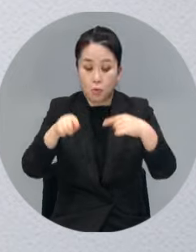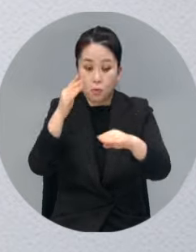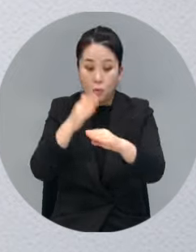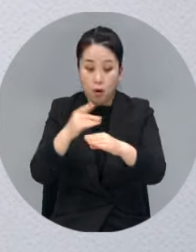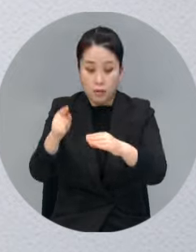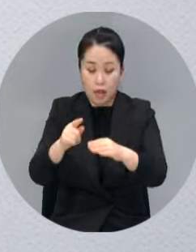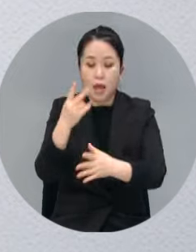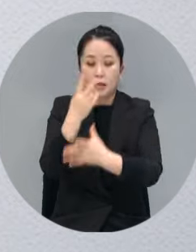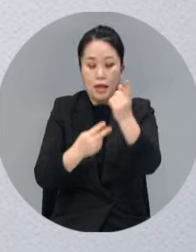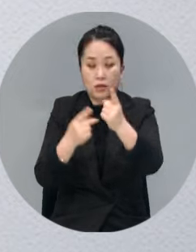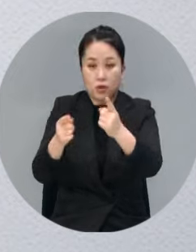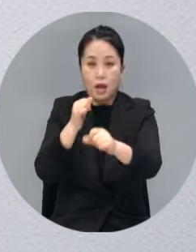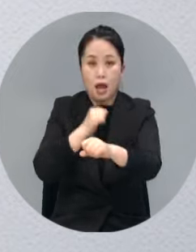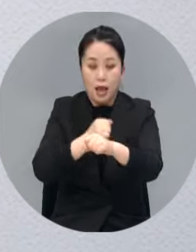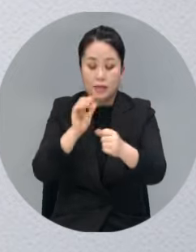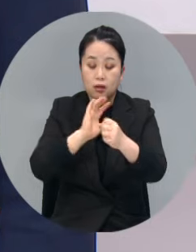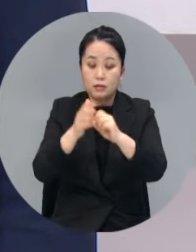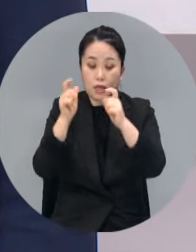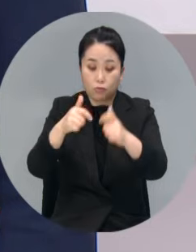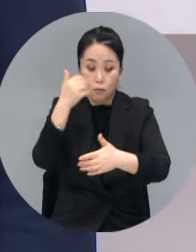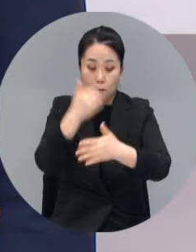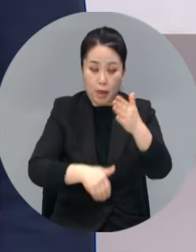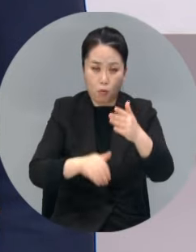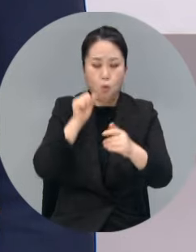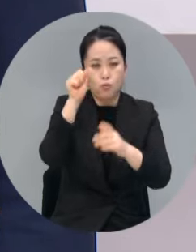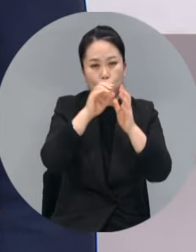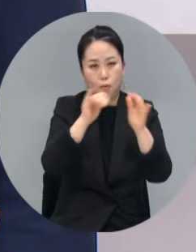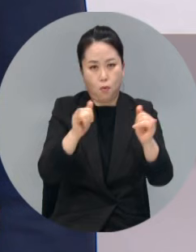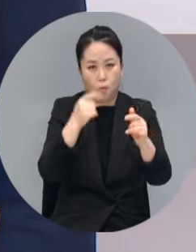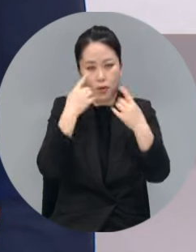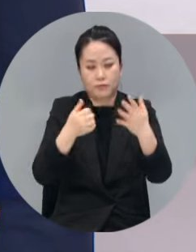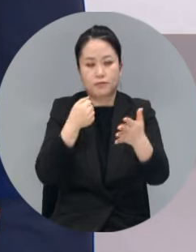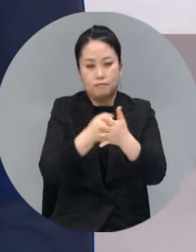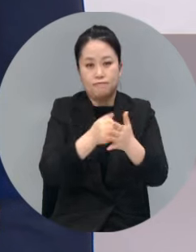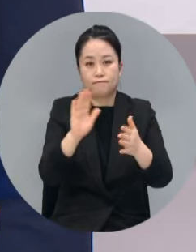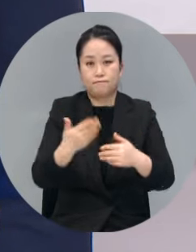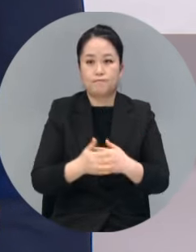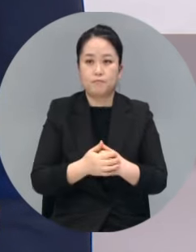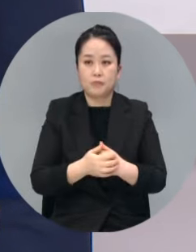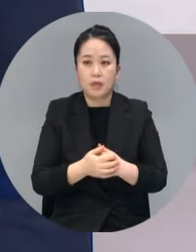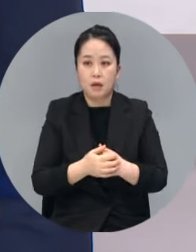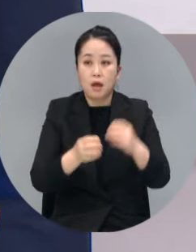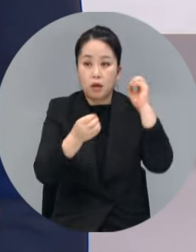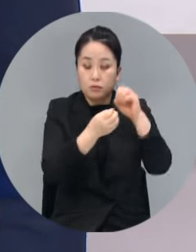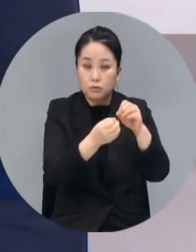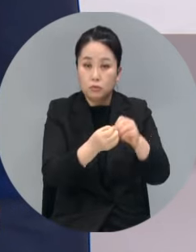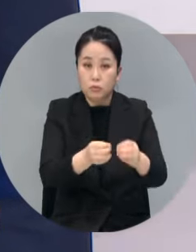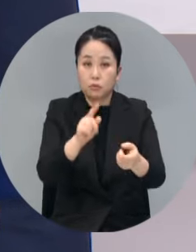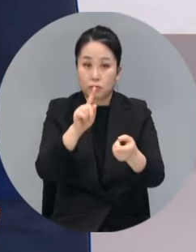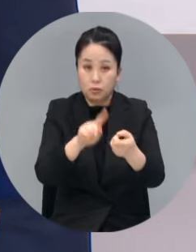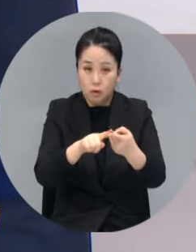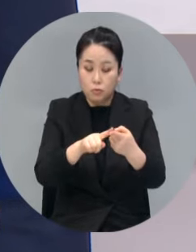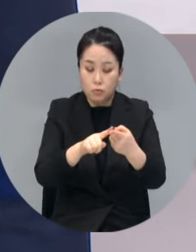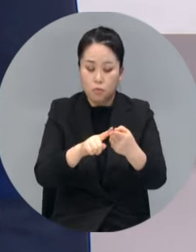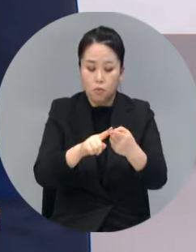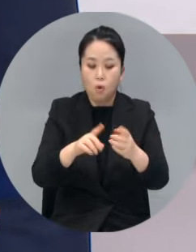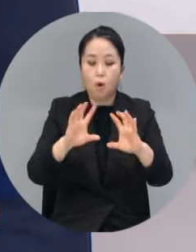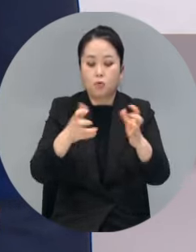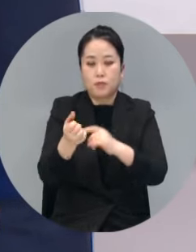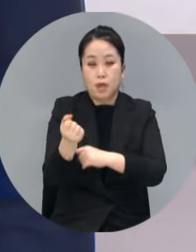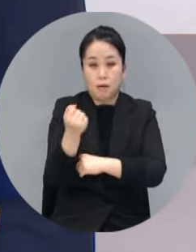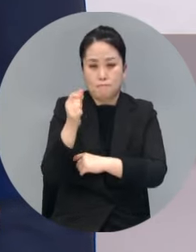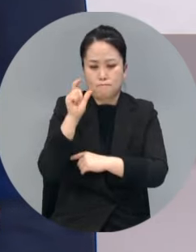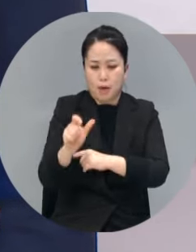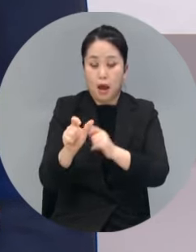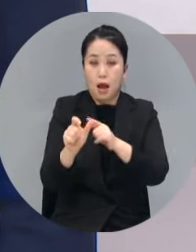제외하고 후보가 확정됩니다. 전통적으로 핵심 강세 지역인 부산에서 야권의